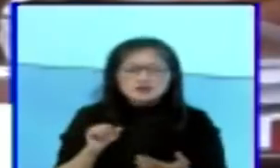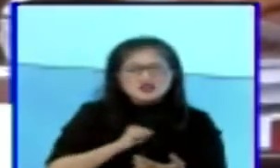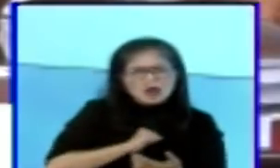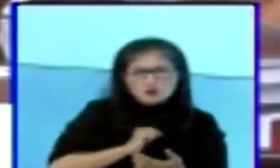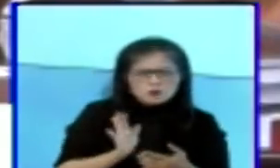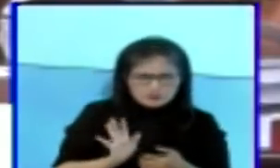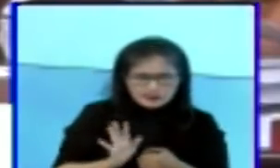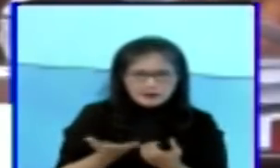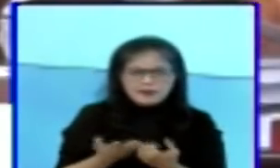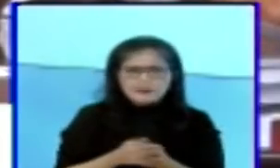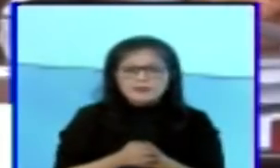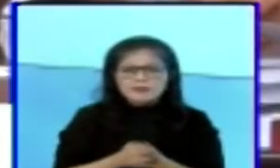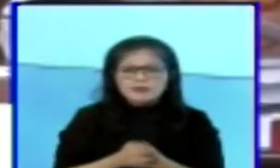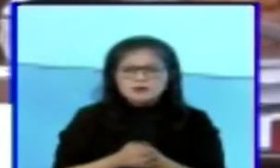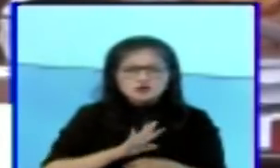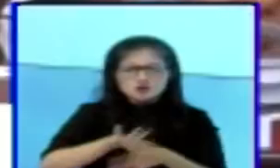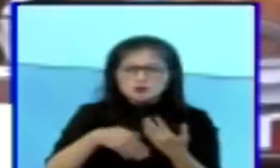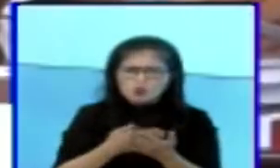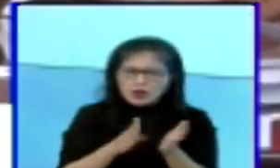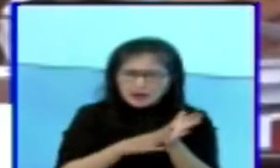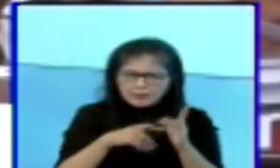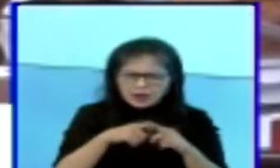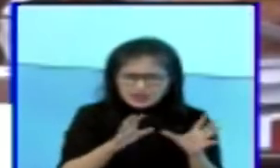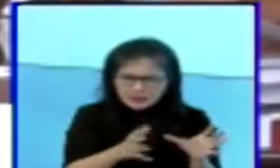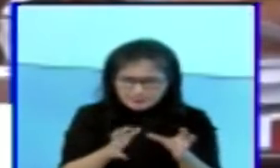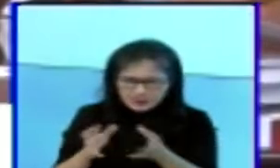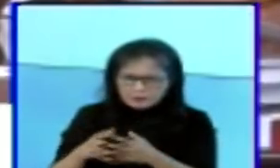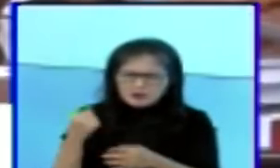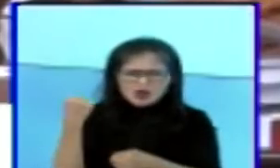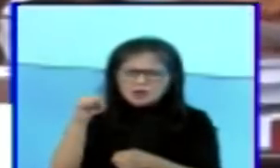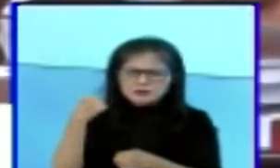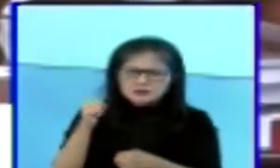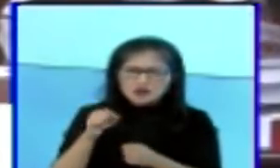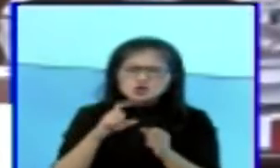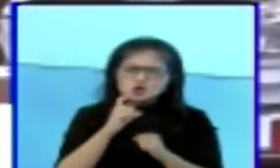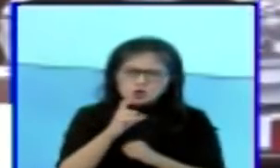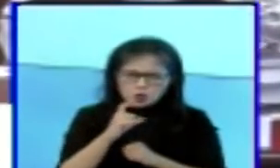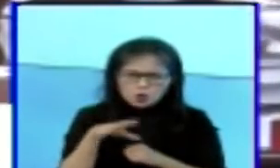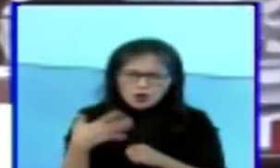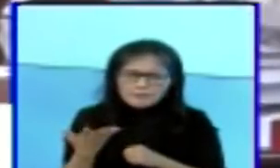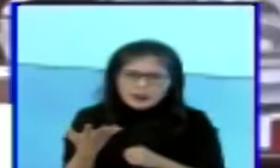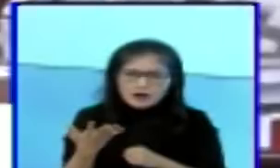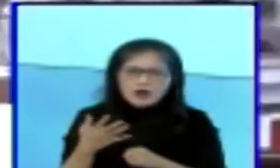Dan kami tidak akan bisa diintervensi oleh siapapun.